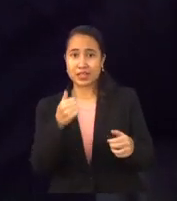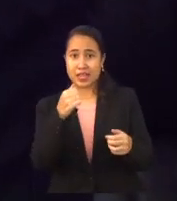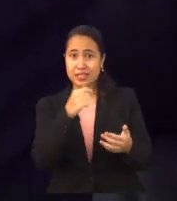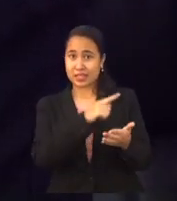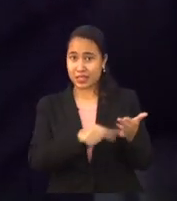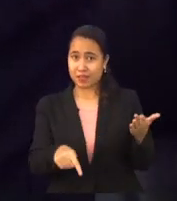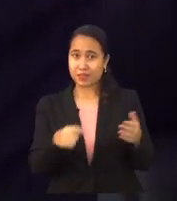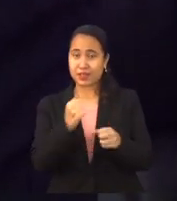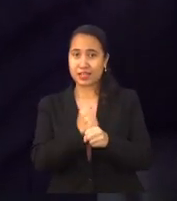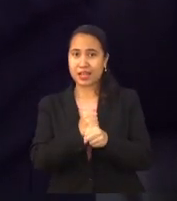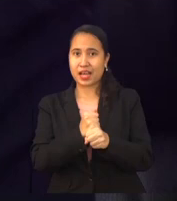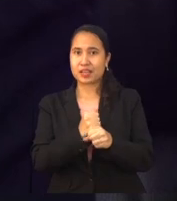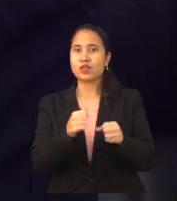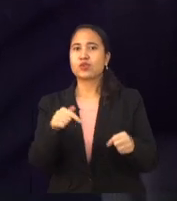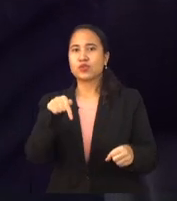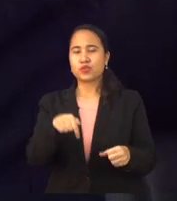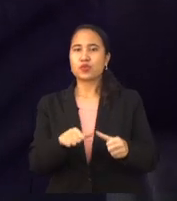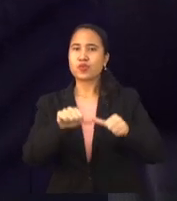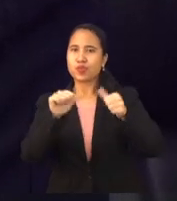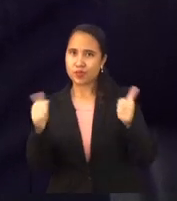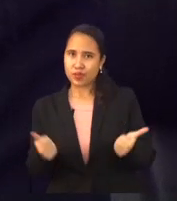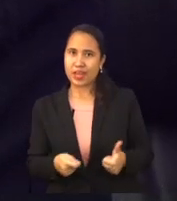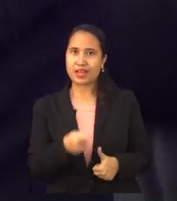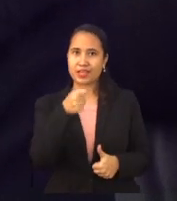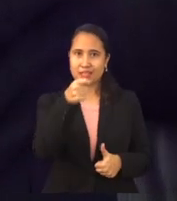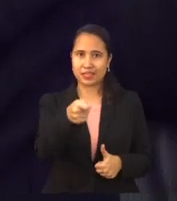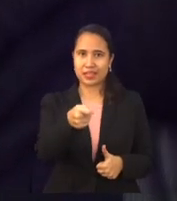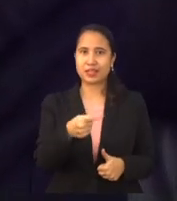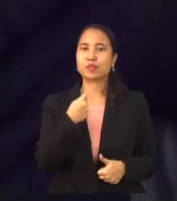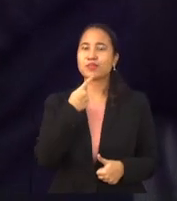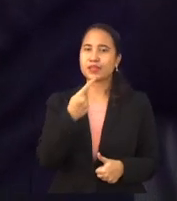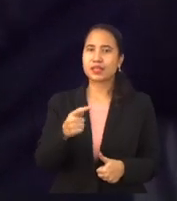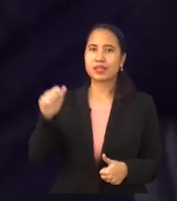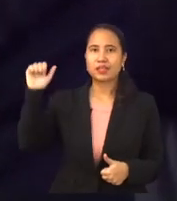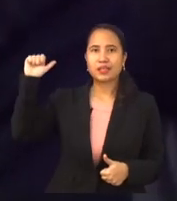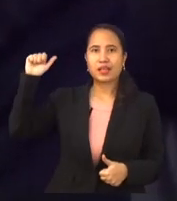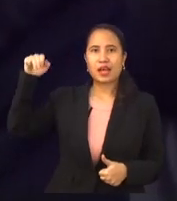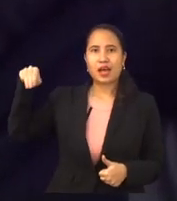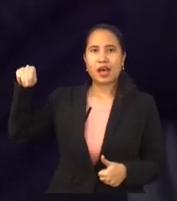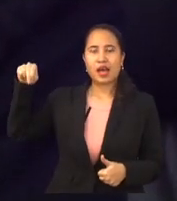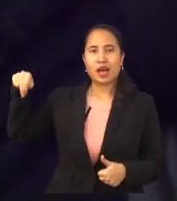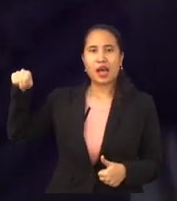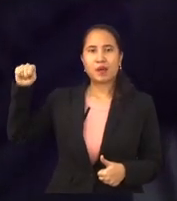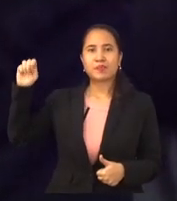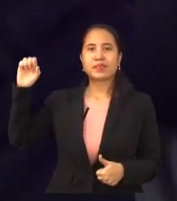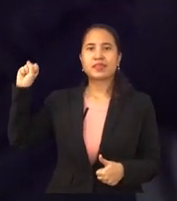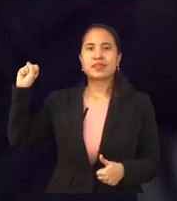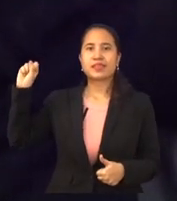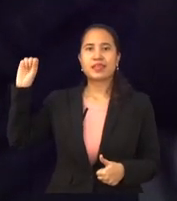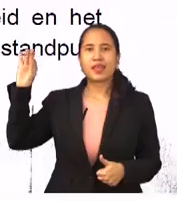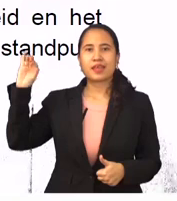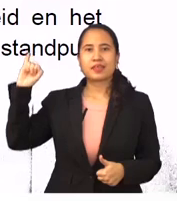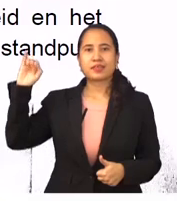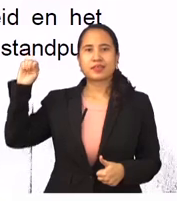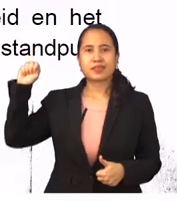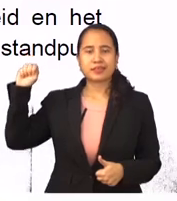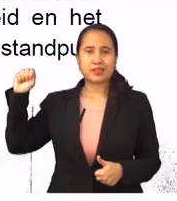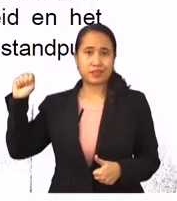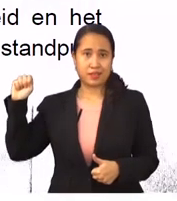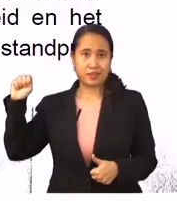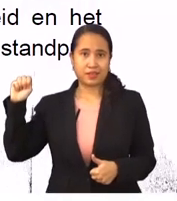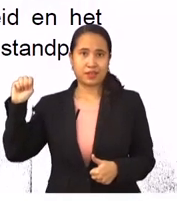eveneens brede omschrijving wordt aan het begrip amnestie gegeven, als een extraordinary legal